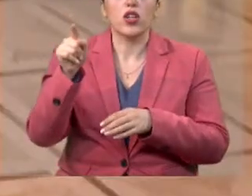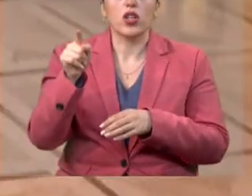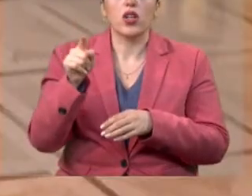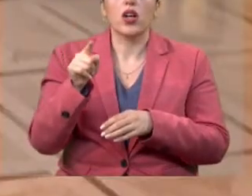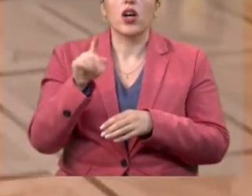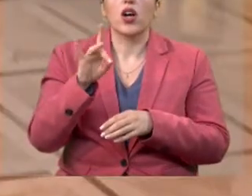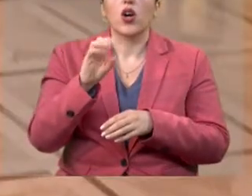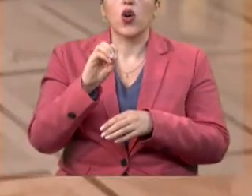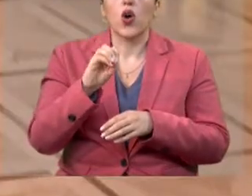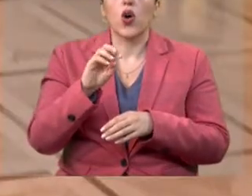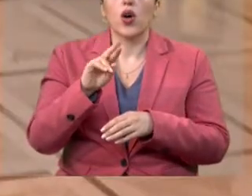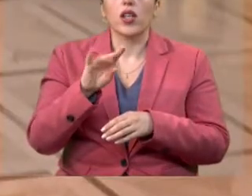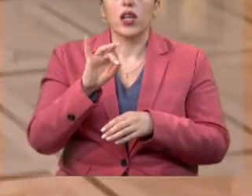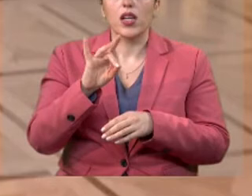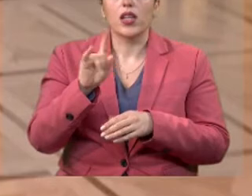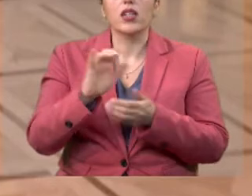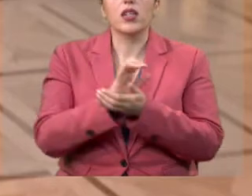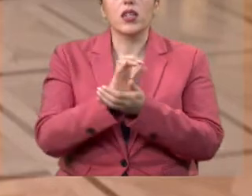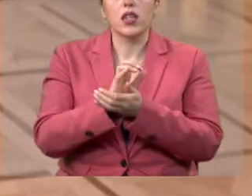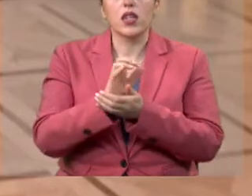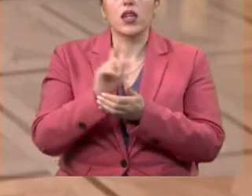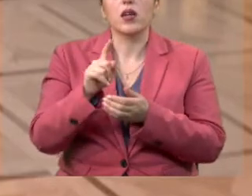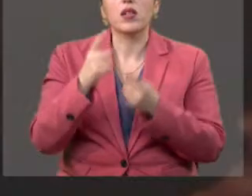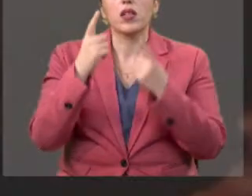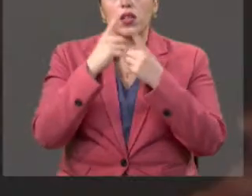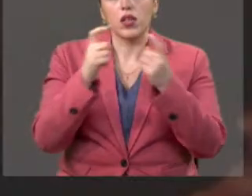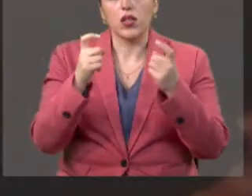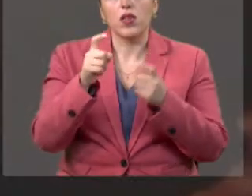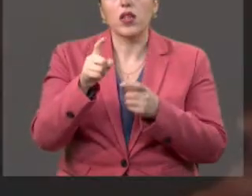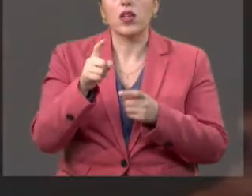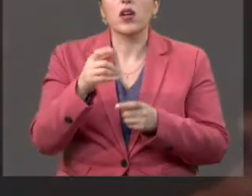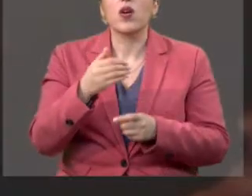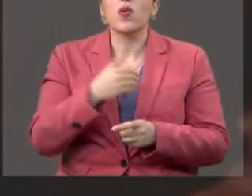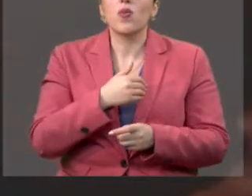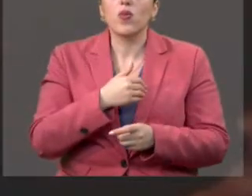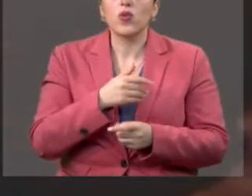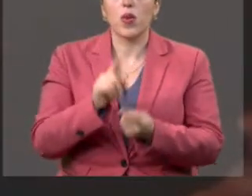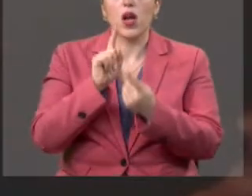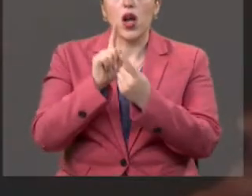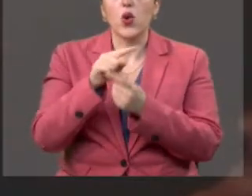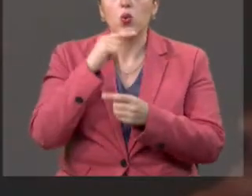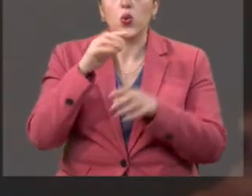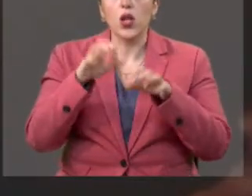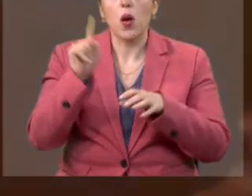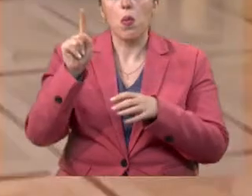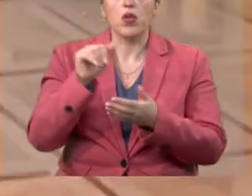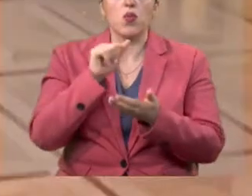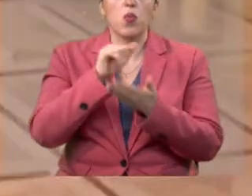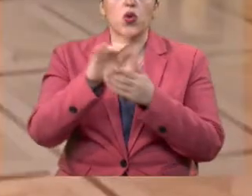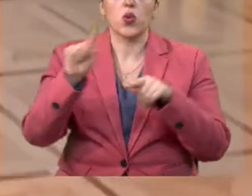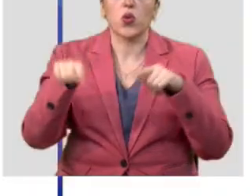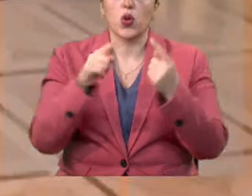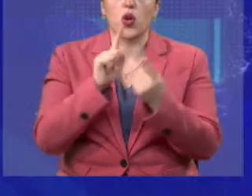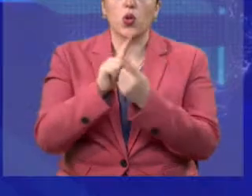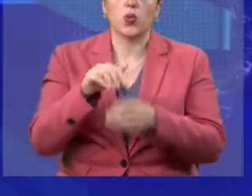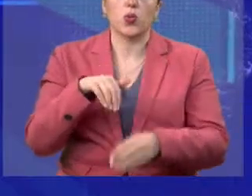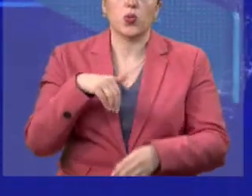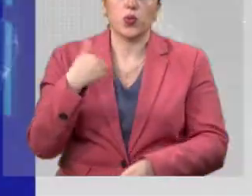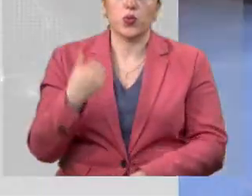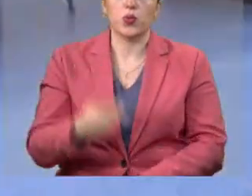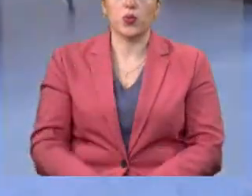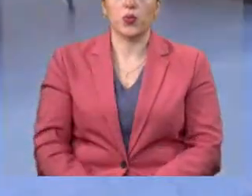Ռոյտերի փոխանցմամբ Զելենսկին մեկ տարի շարունակ փորձել է հանդիպել Պուտինի հետ, սակայն վերջինս մերժել է այդ հնարավորությունը։